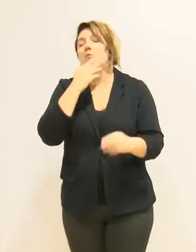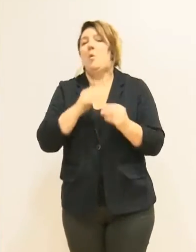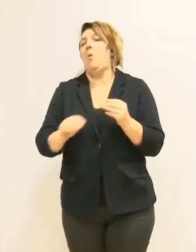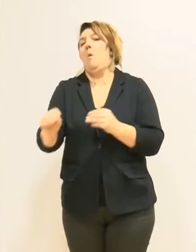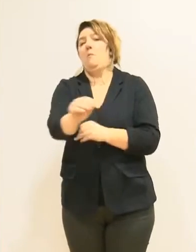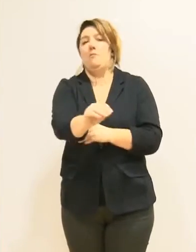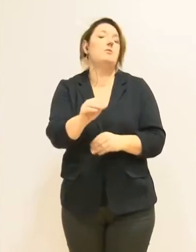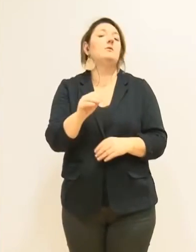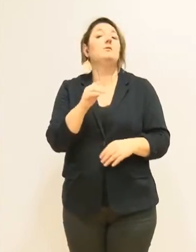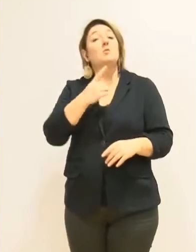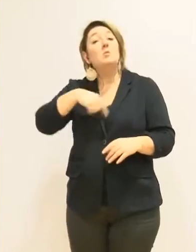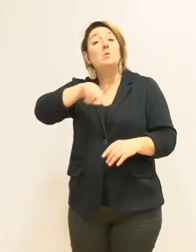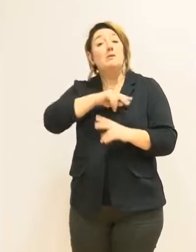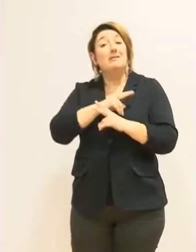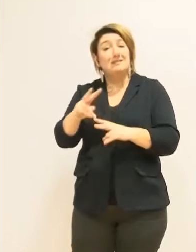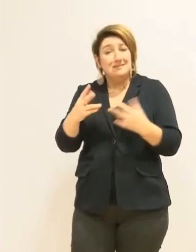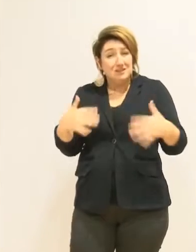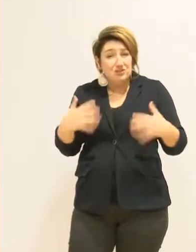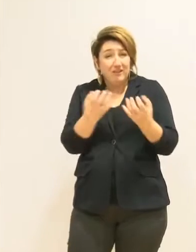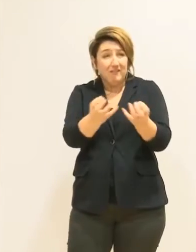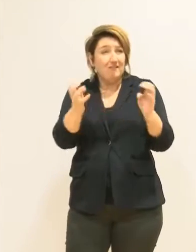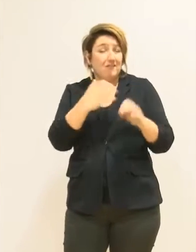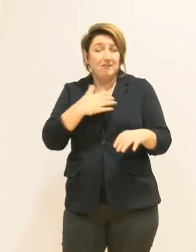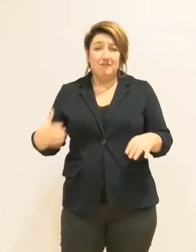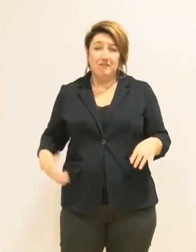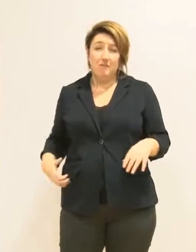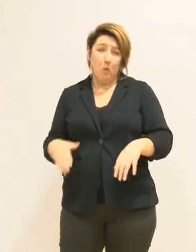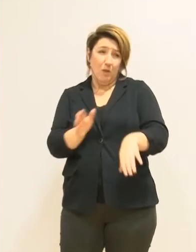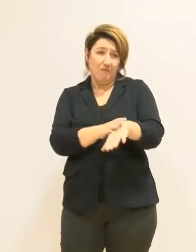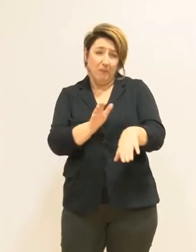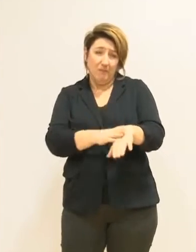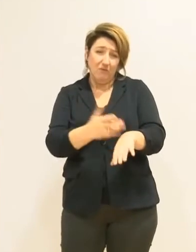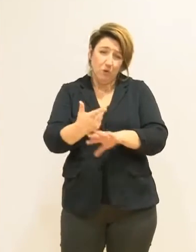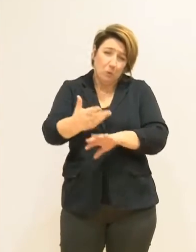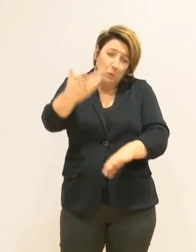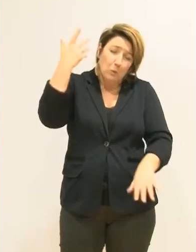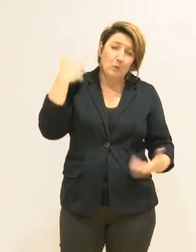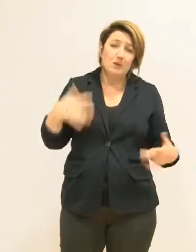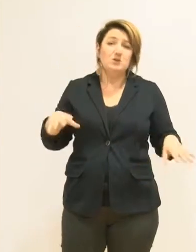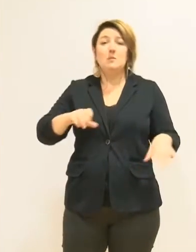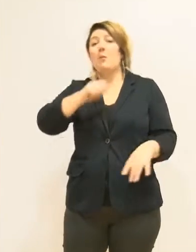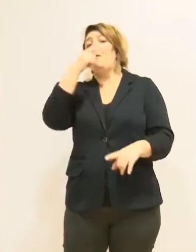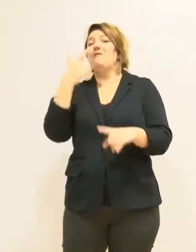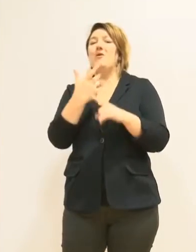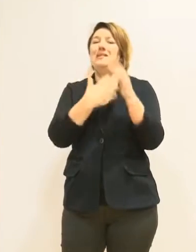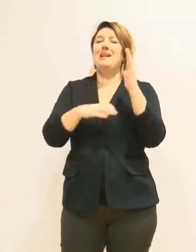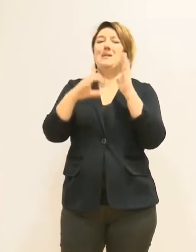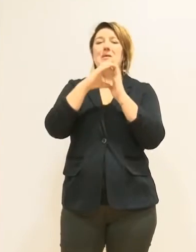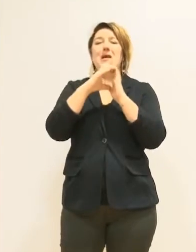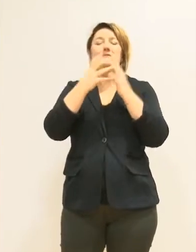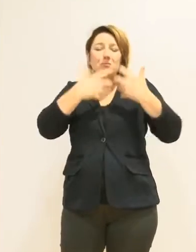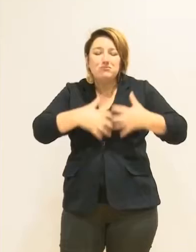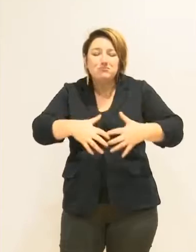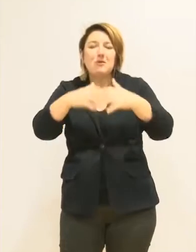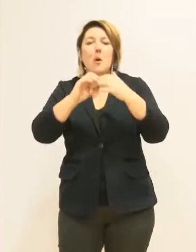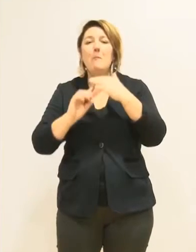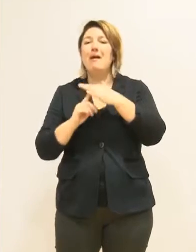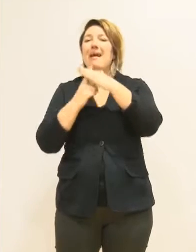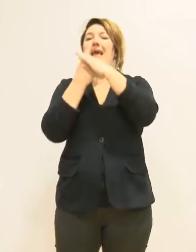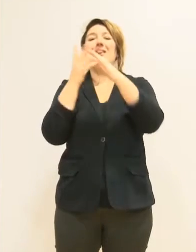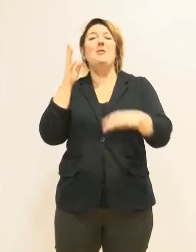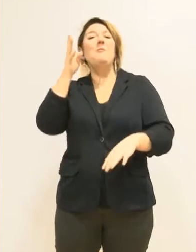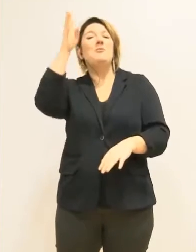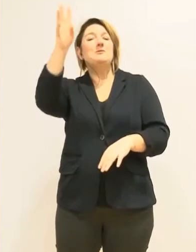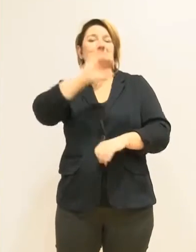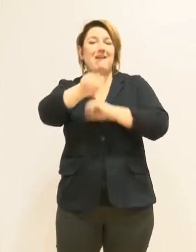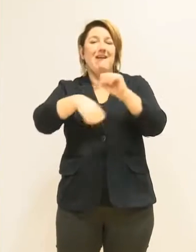risque, nous l'avions pointé ici même en CM. Nous vous avions alerté dès la première délibération de lancement de graines de projet en